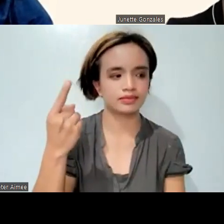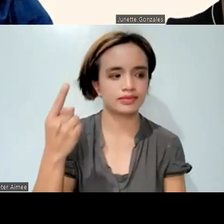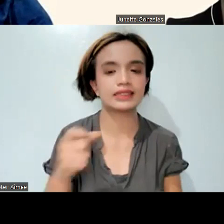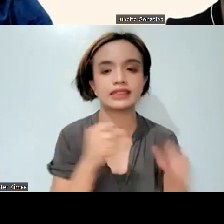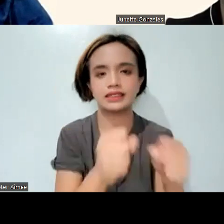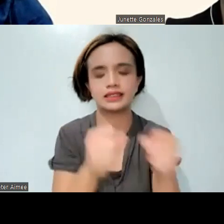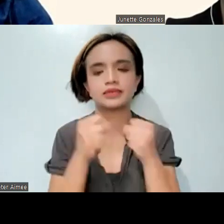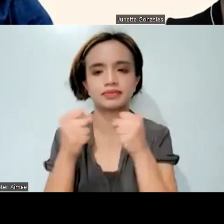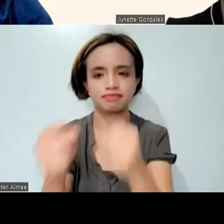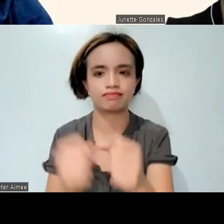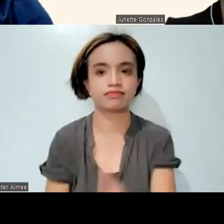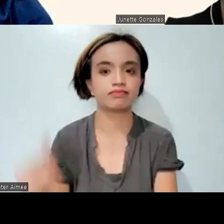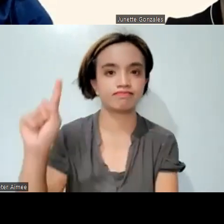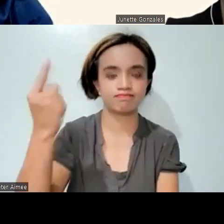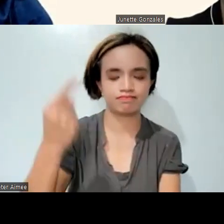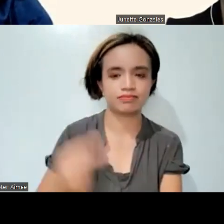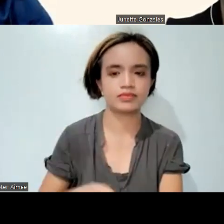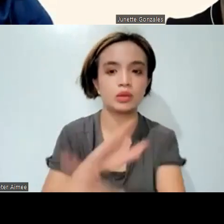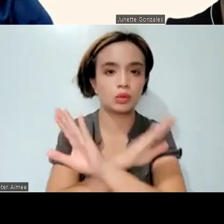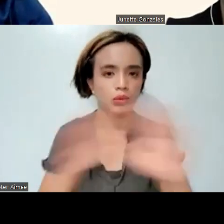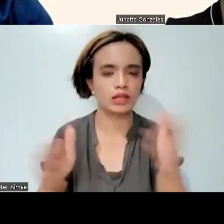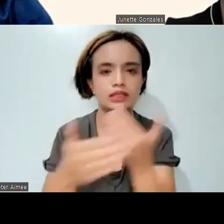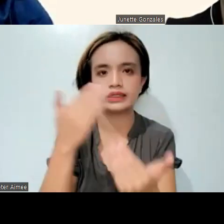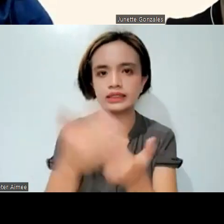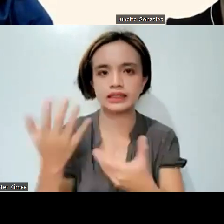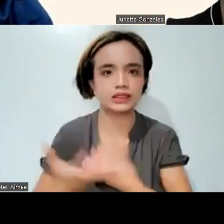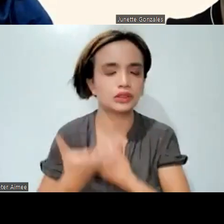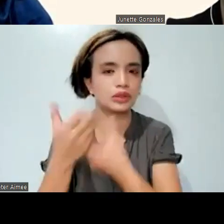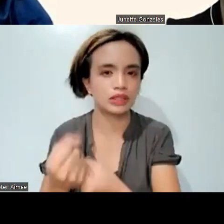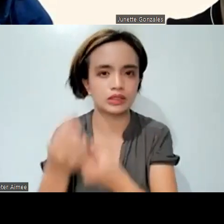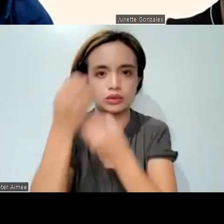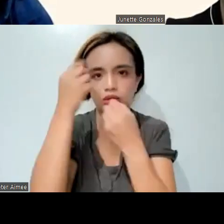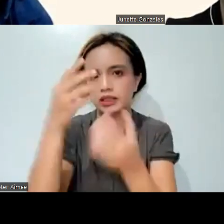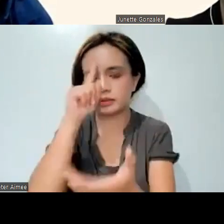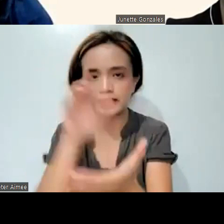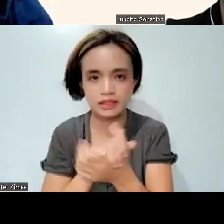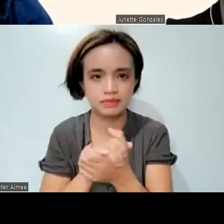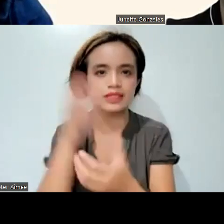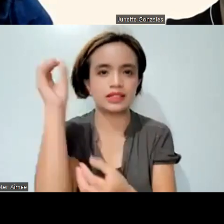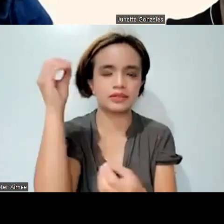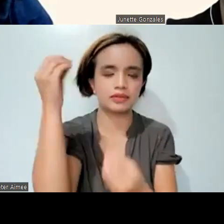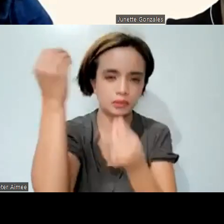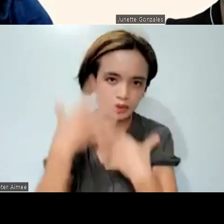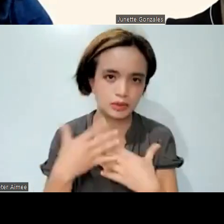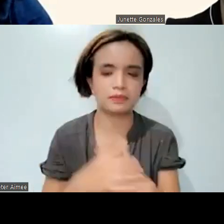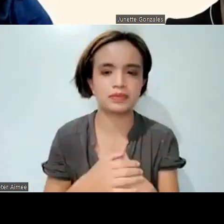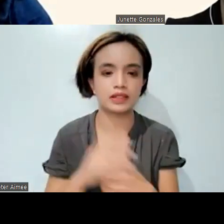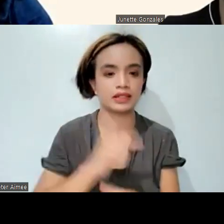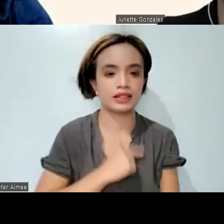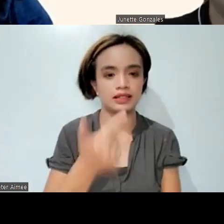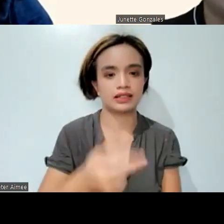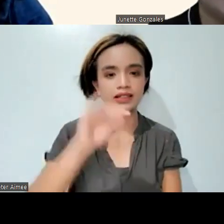strategy. Una, huwag agad magtiwala sa impormasyon na kaharap mo. Siguro itutuloy ni Junette